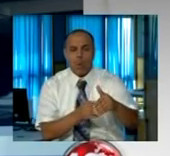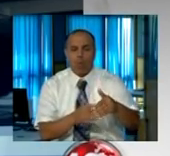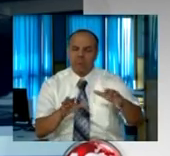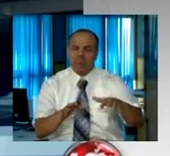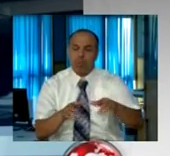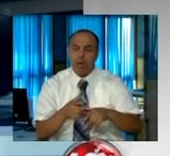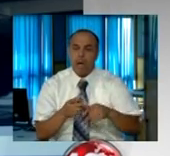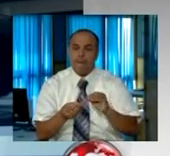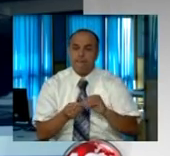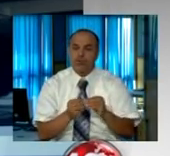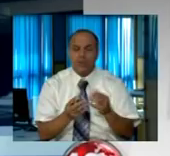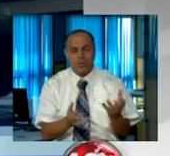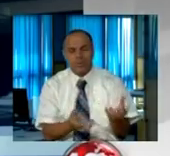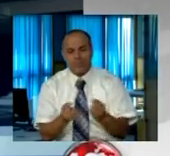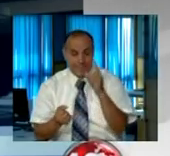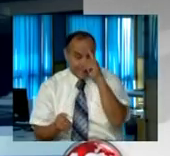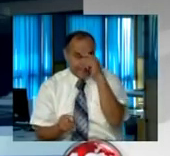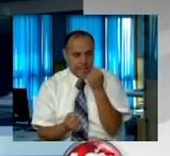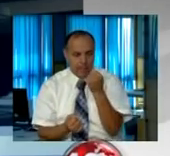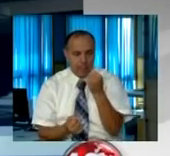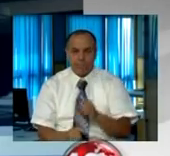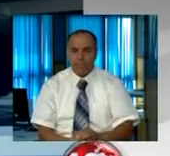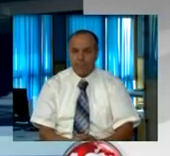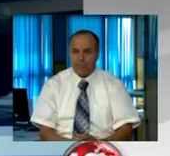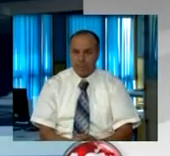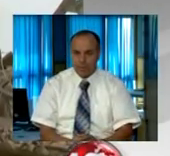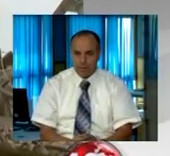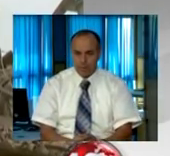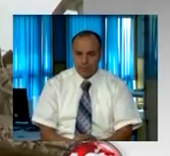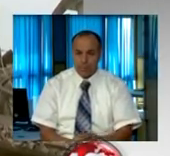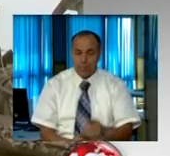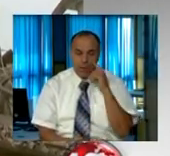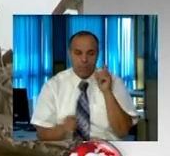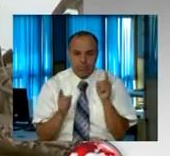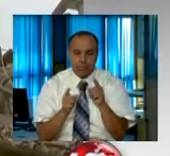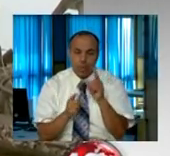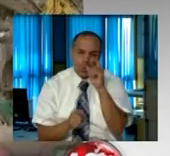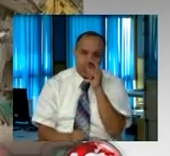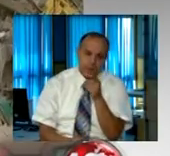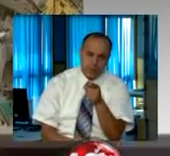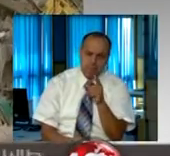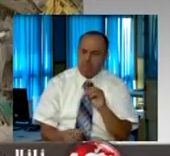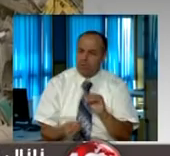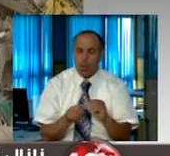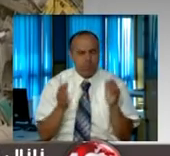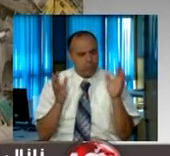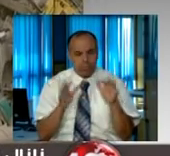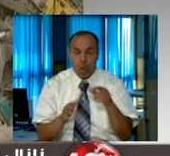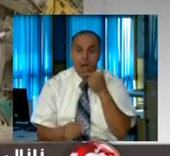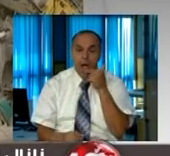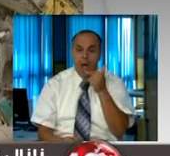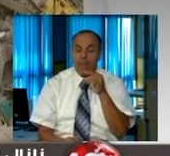البلاد، ما جعل عملية الإنقاذ أكثر صعوبة. قد تلخص هذه الصور هول الكارثة التي استفاق على